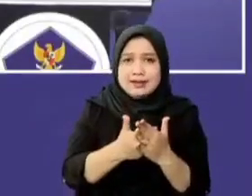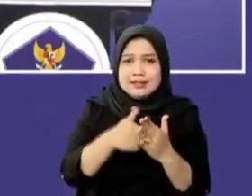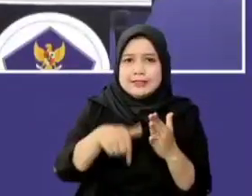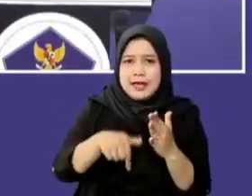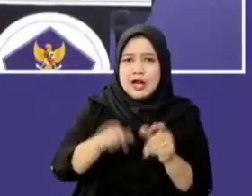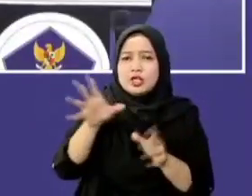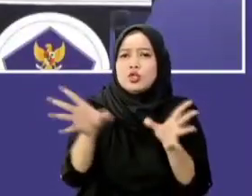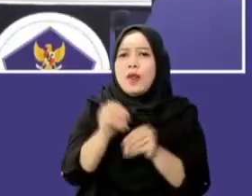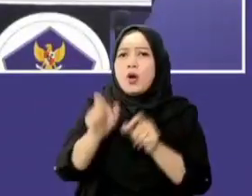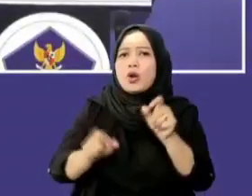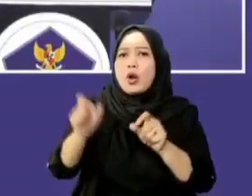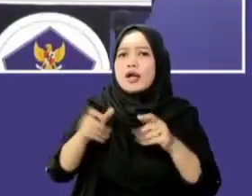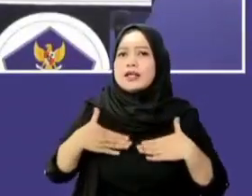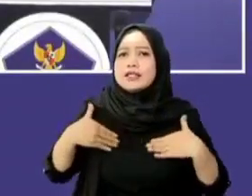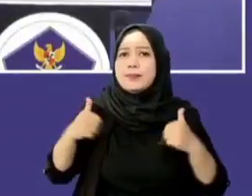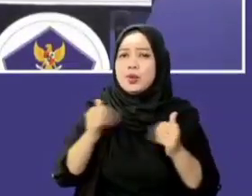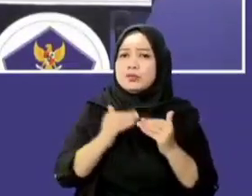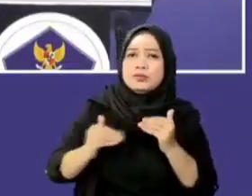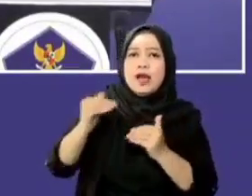kita mencapai